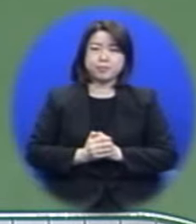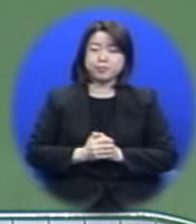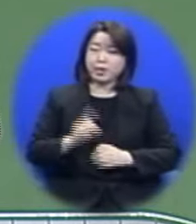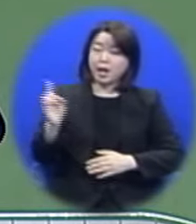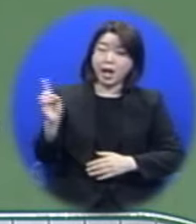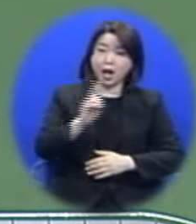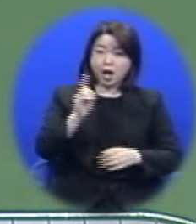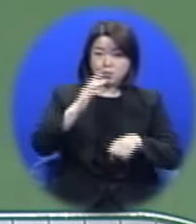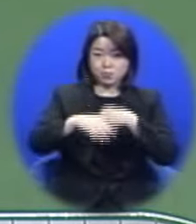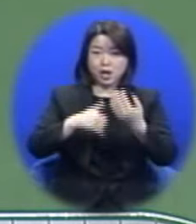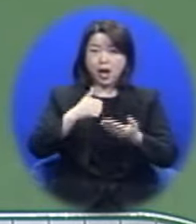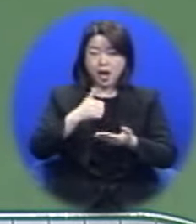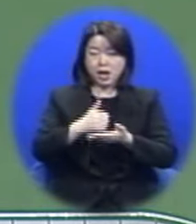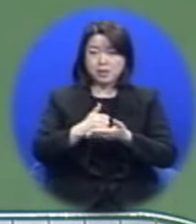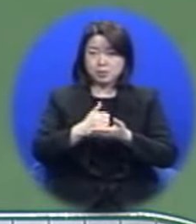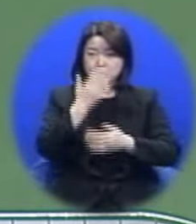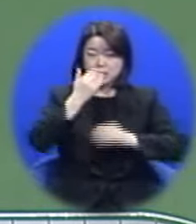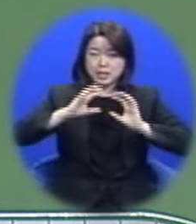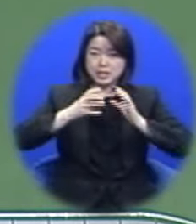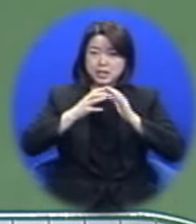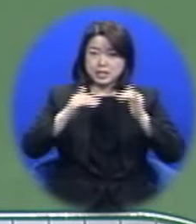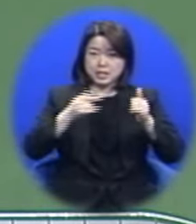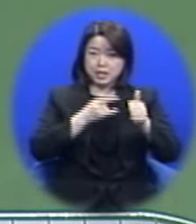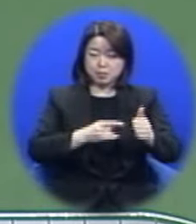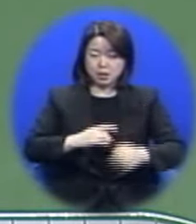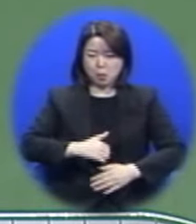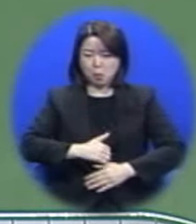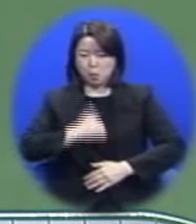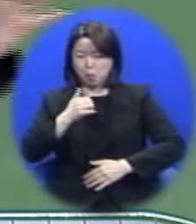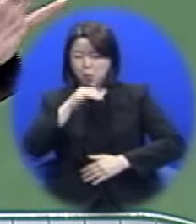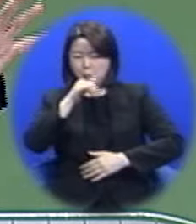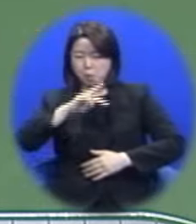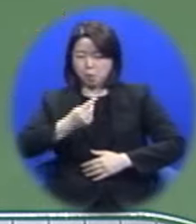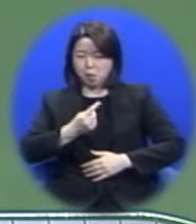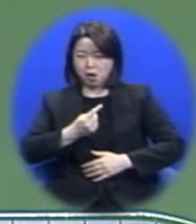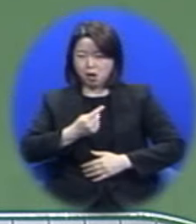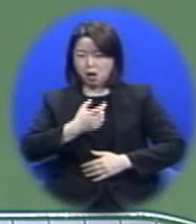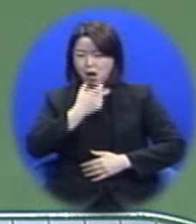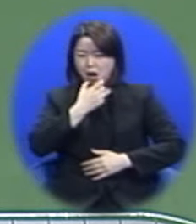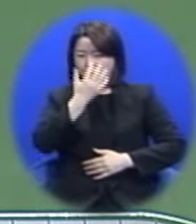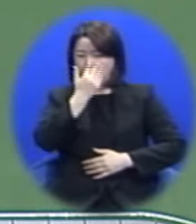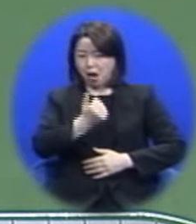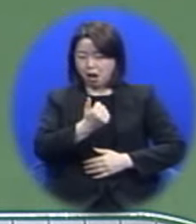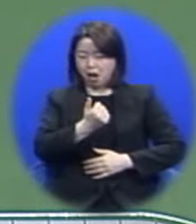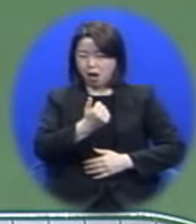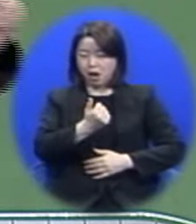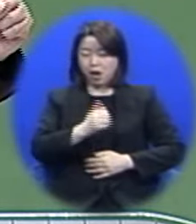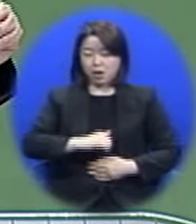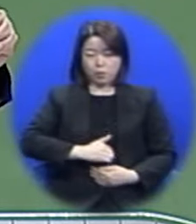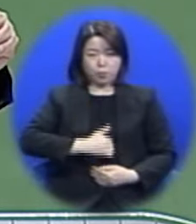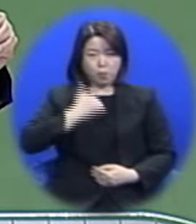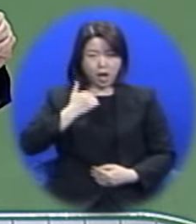아무리 하나님이 이스라엘 백성들에게 화가 나셔도 그렇지 싫증이 났다든지